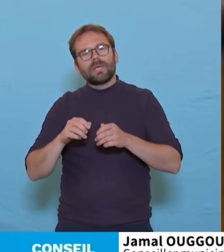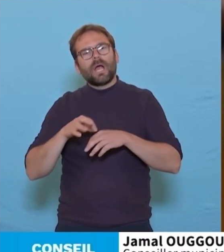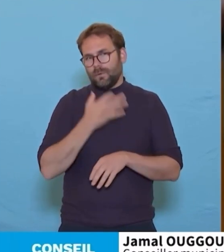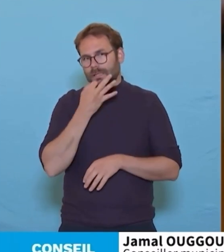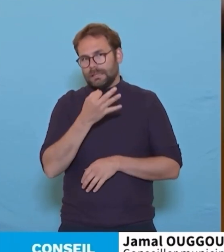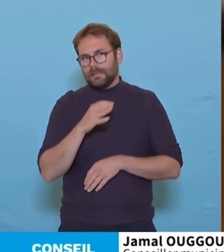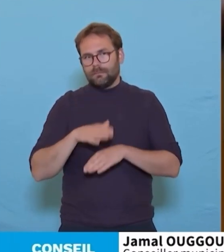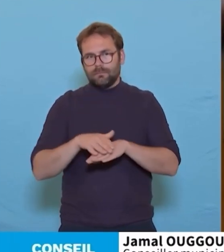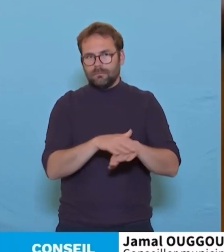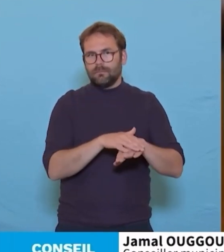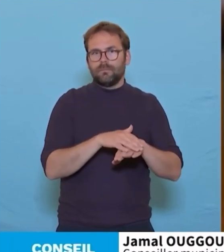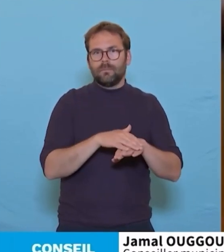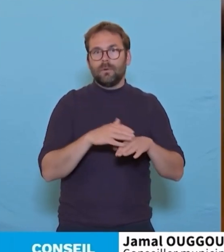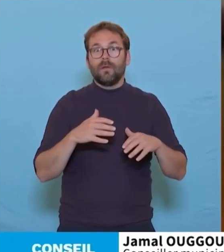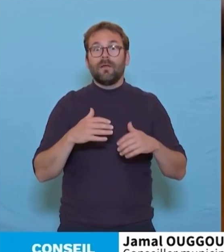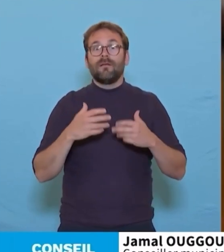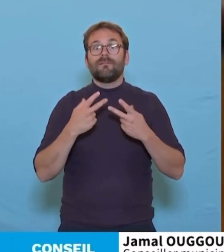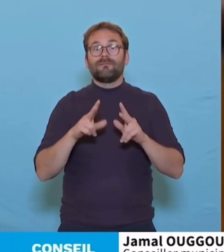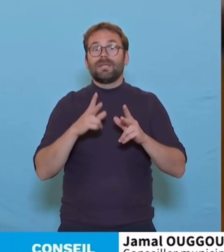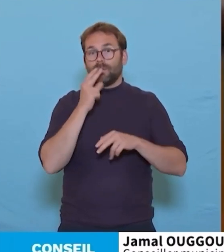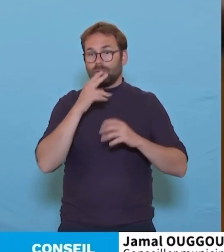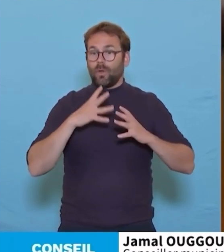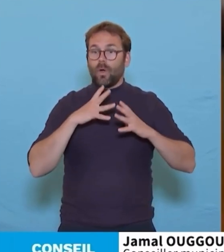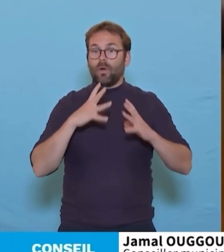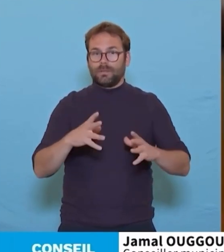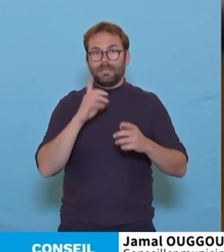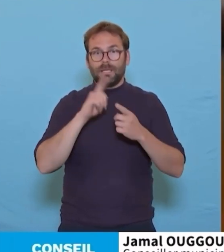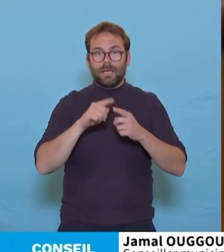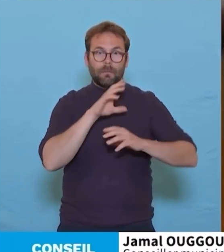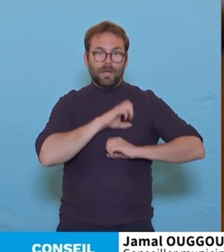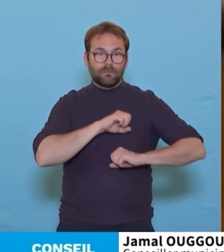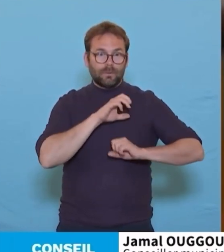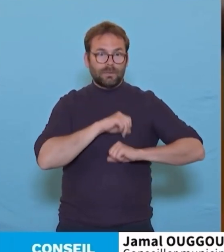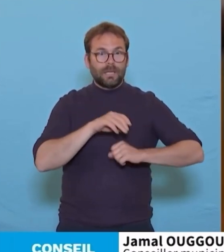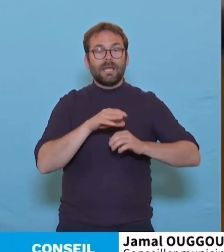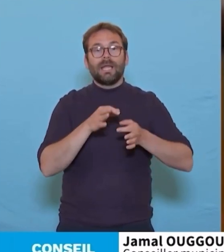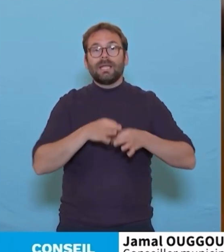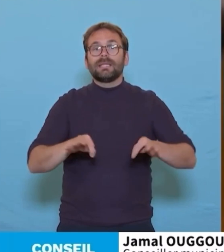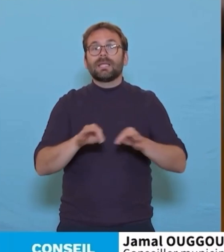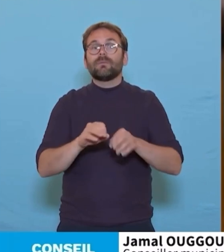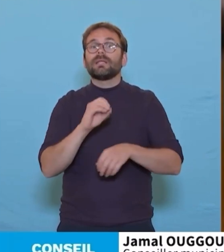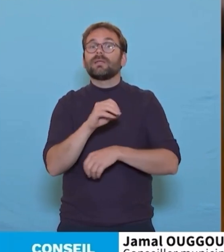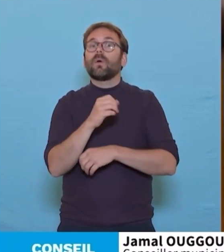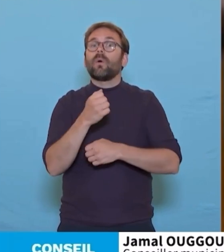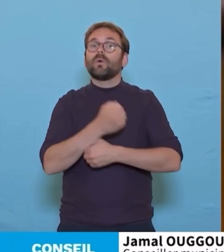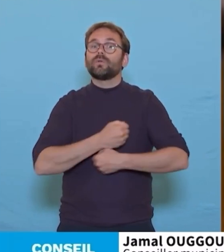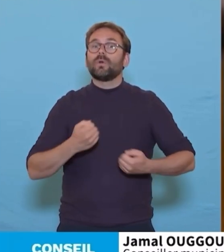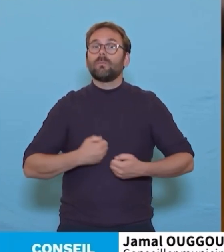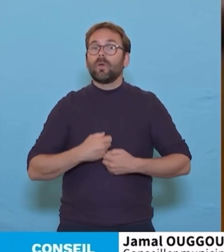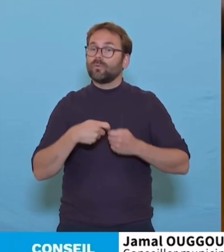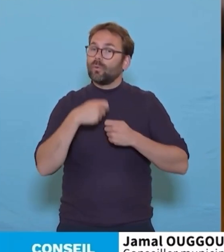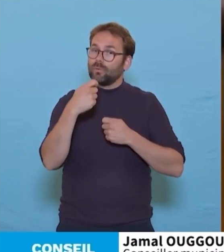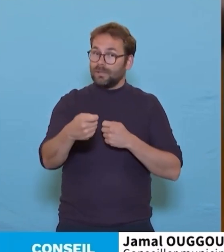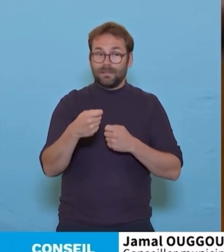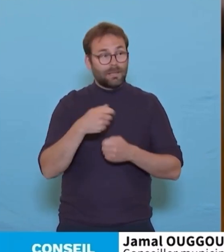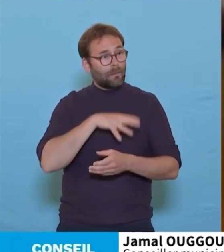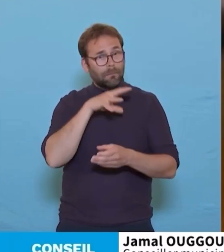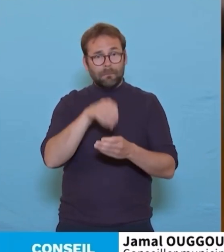services. Engager la ville de Nantes dans l'expérimentation Territoire zéro chômeur de longue durée est une mesure inscrite dans notre